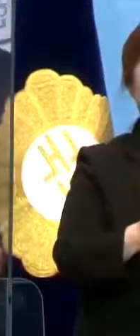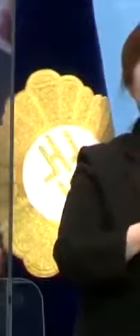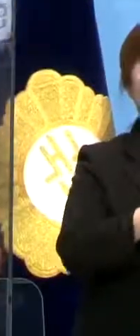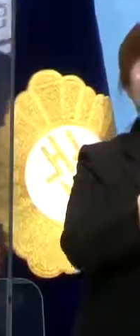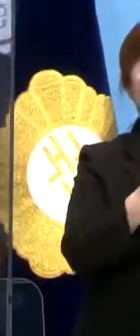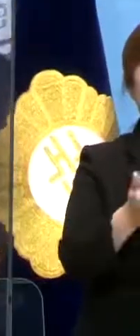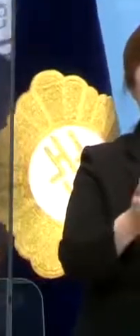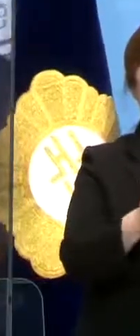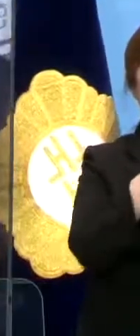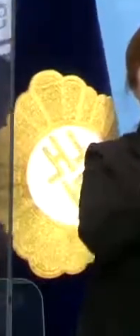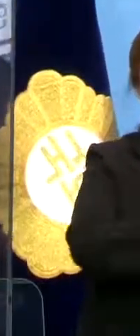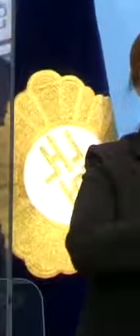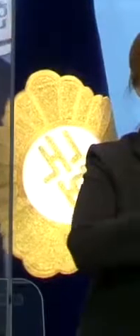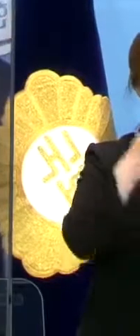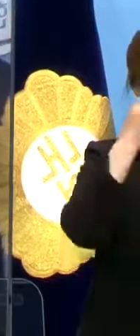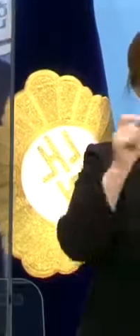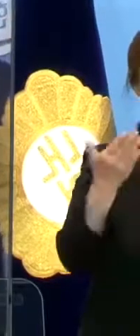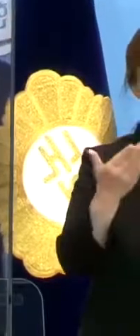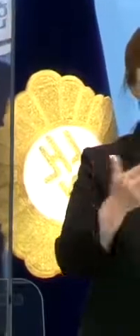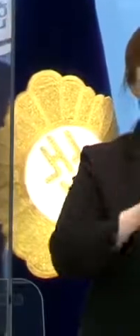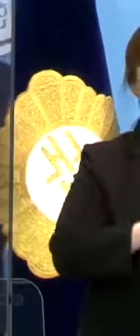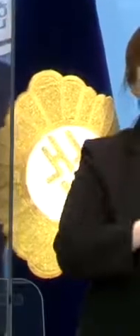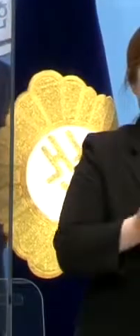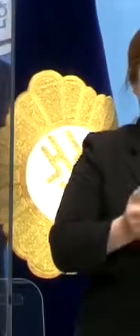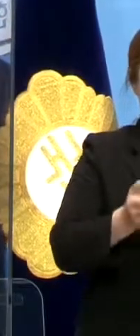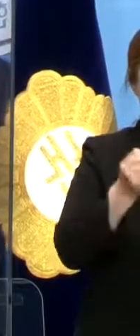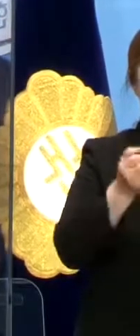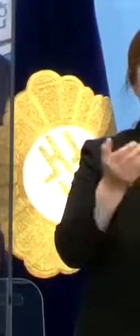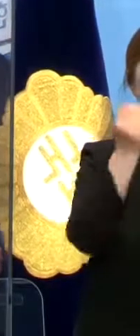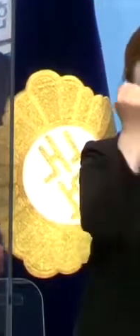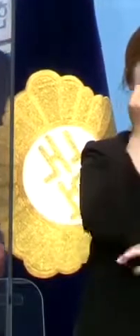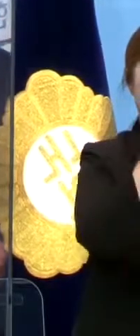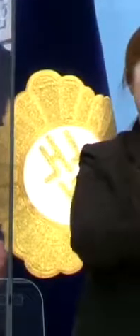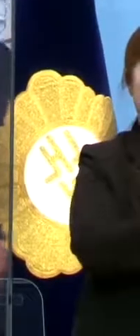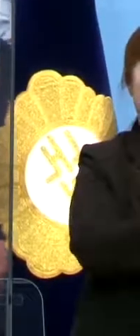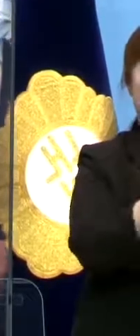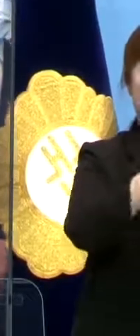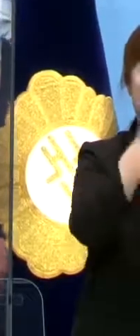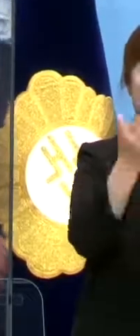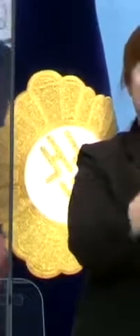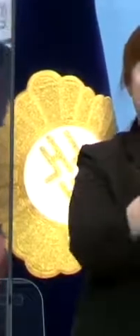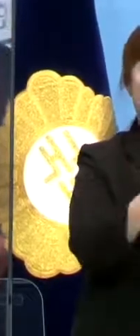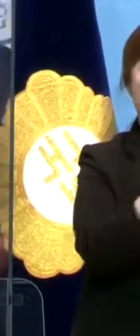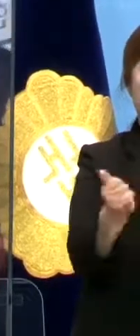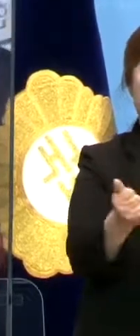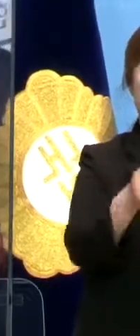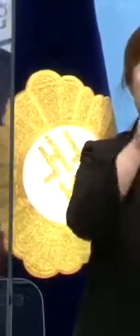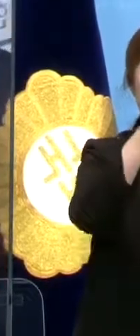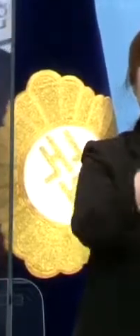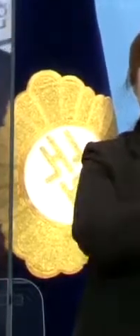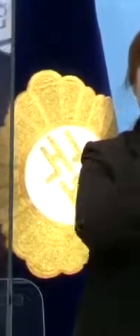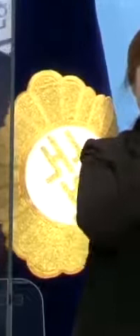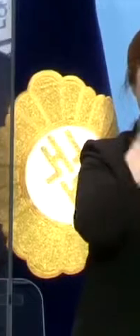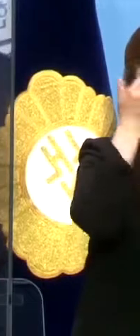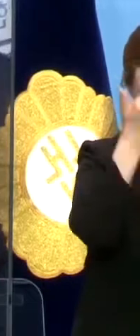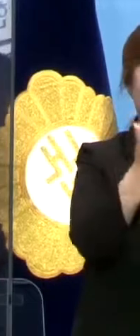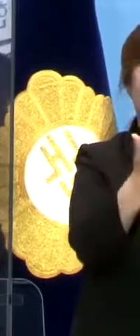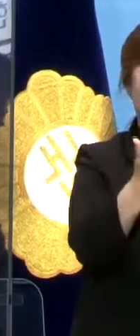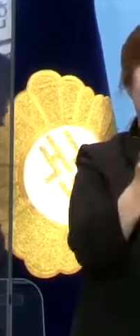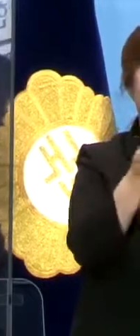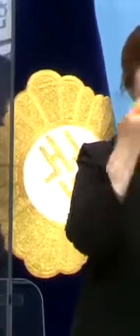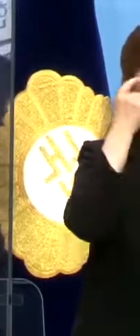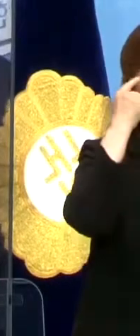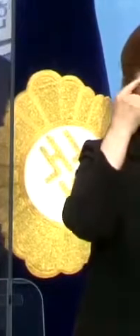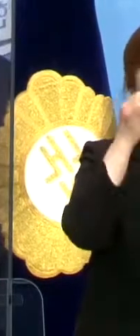근로기준법 인 반세기가 지난 지금은 모든 노동자에게 적용되고 있는가 그걸 돌아보게 되는 날인 것